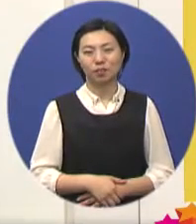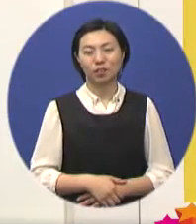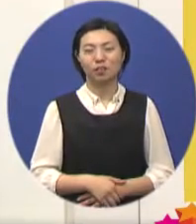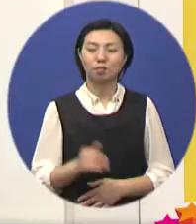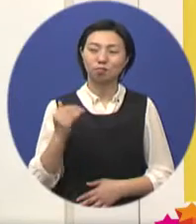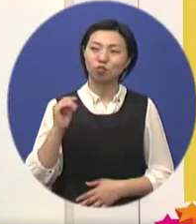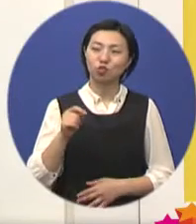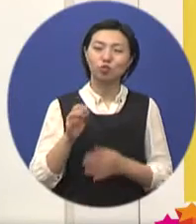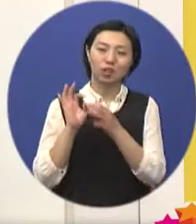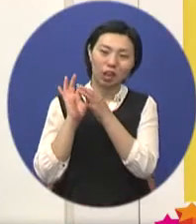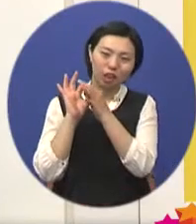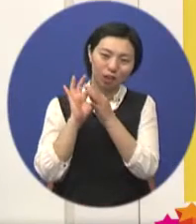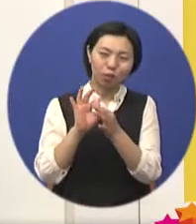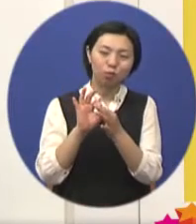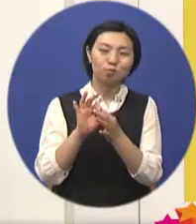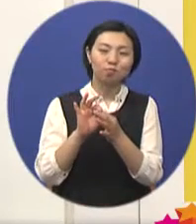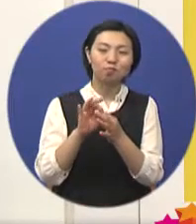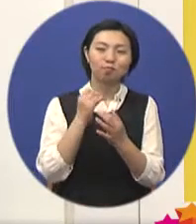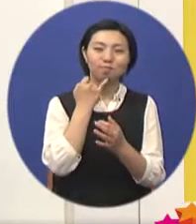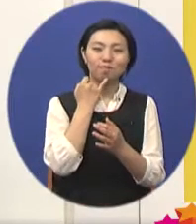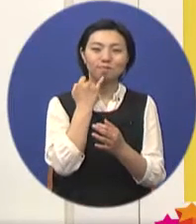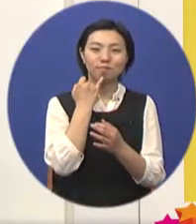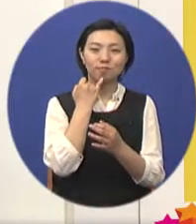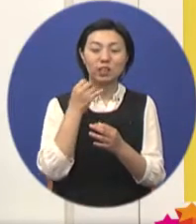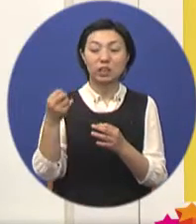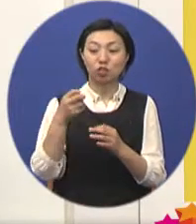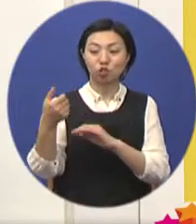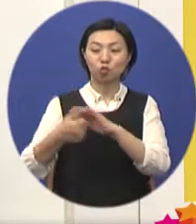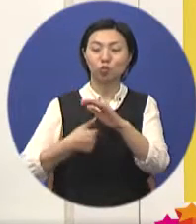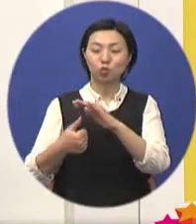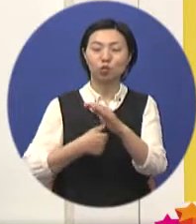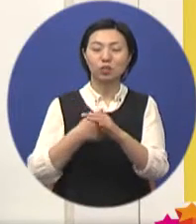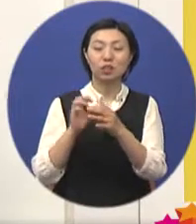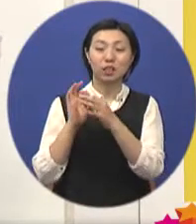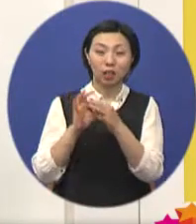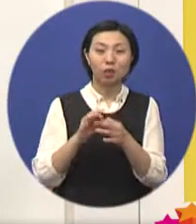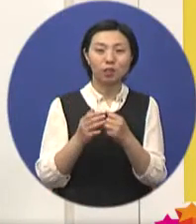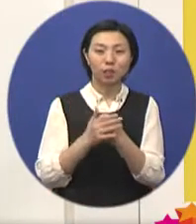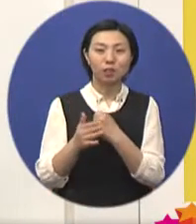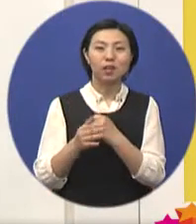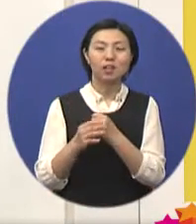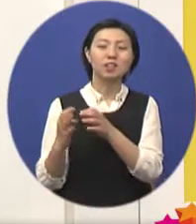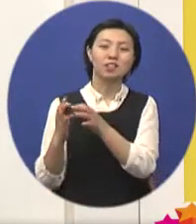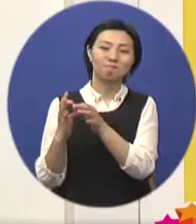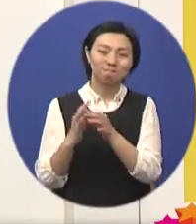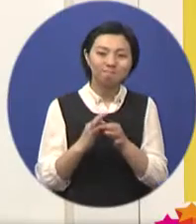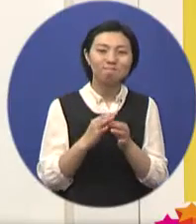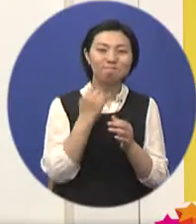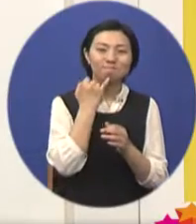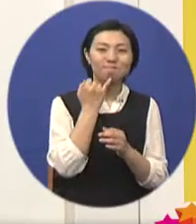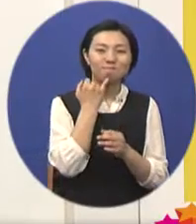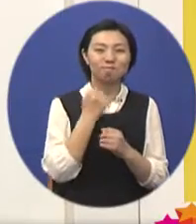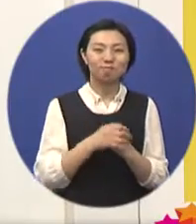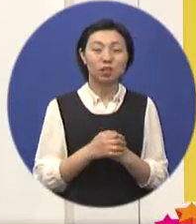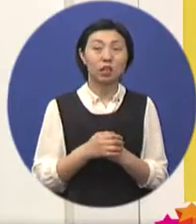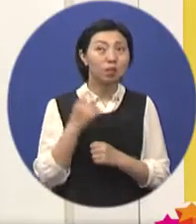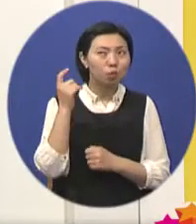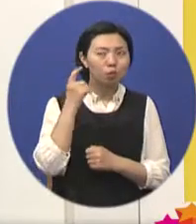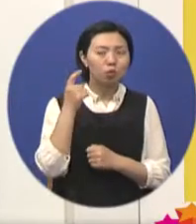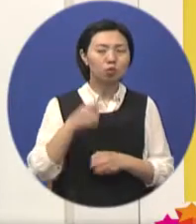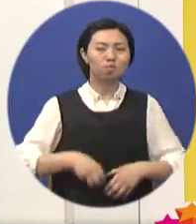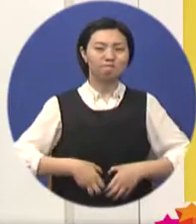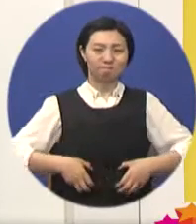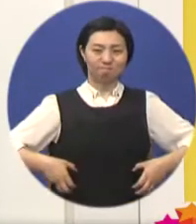많으구나. 네, 좀 많은 편이에요. 그래가지고 그냥 그럭저럭 잘 돼. 그냥 그럭저럭. 아, 음성이 후덕하시고 그래서? 아니, 우리